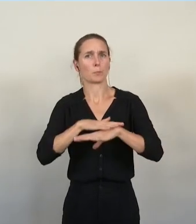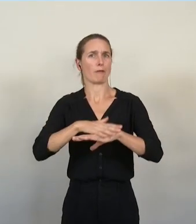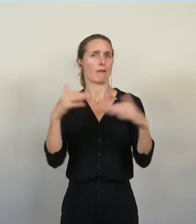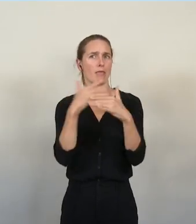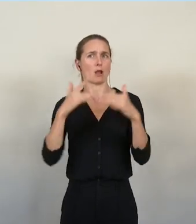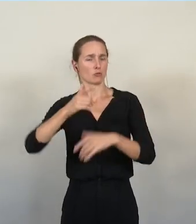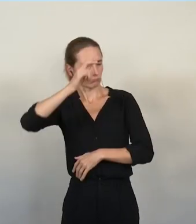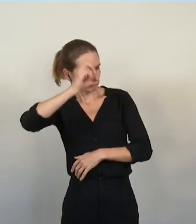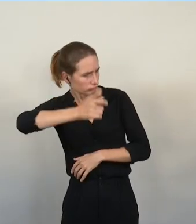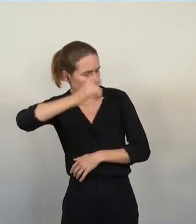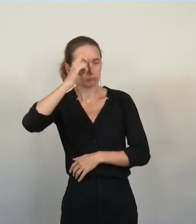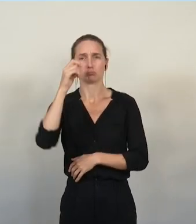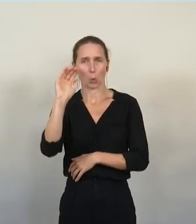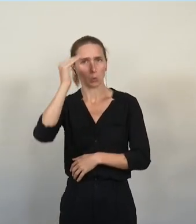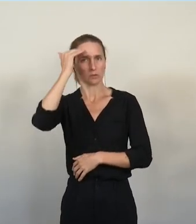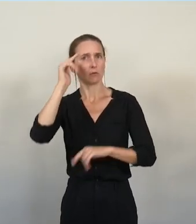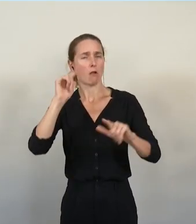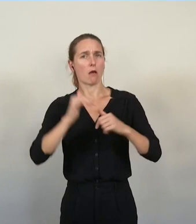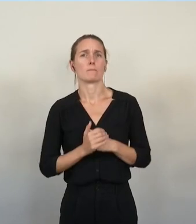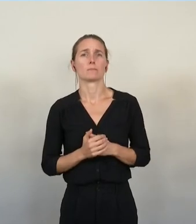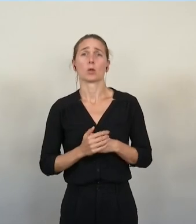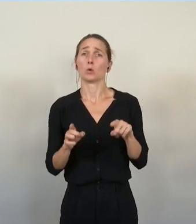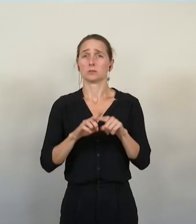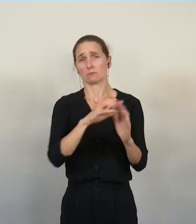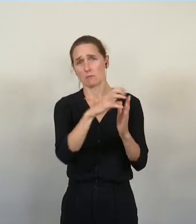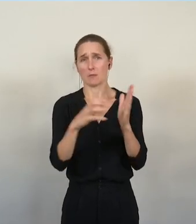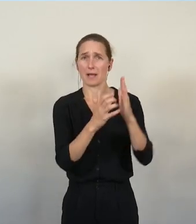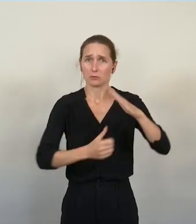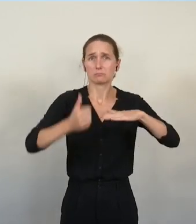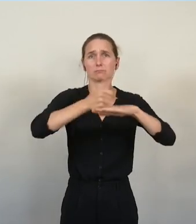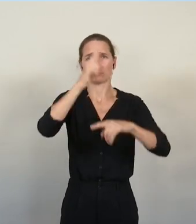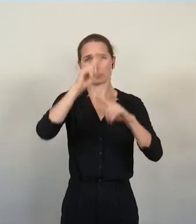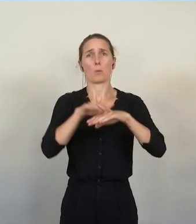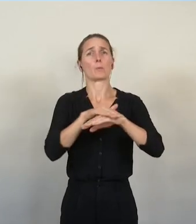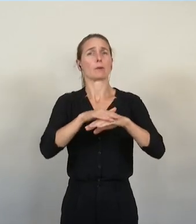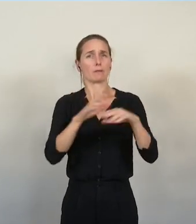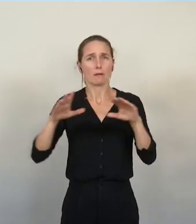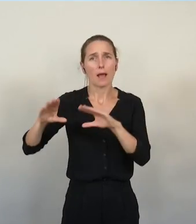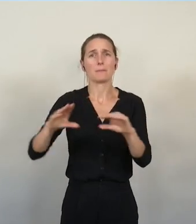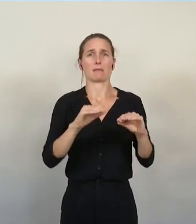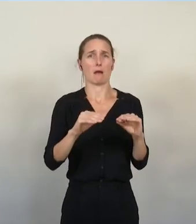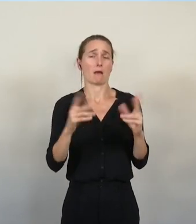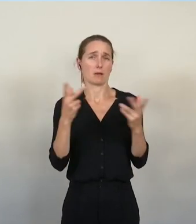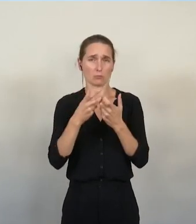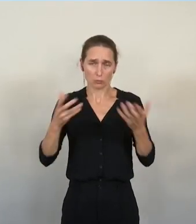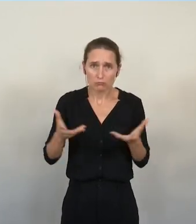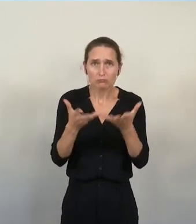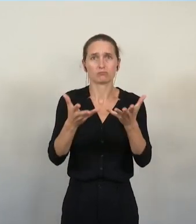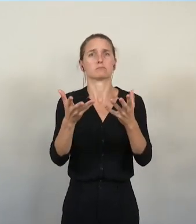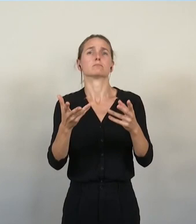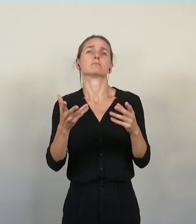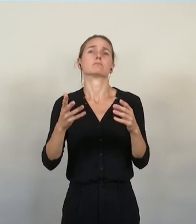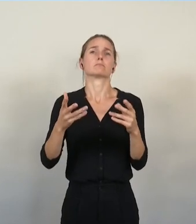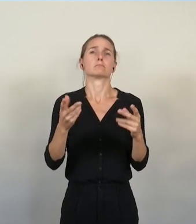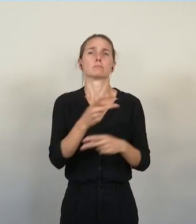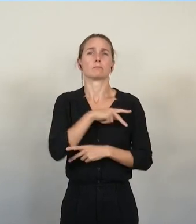citer aussi la délibération cadre pour une politique de l'habitat qui vise à améliorer encadrer le parc de logement privé et notamment accompagner leur rénovation